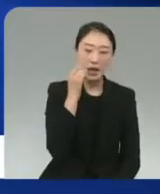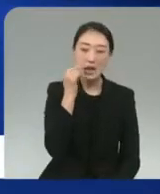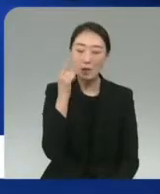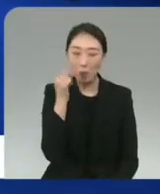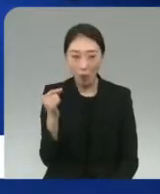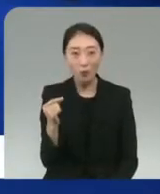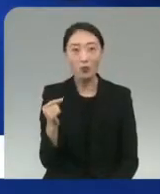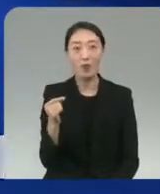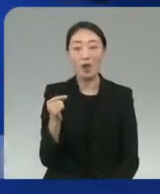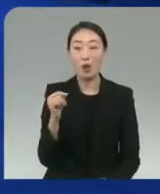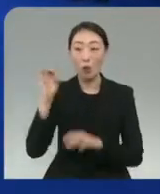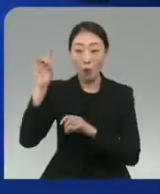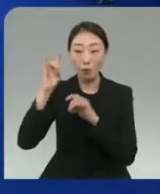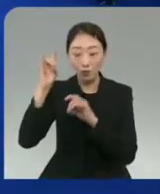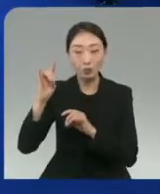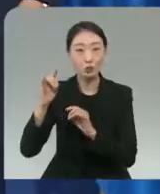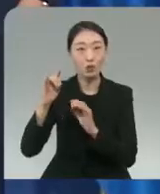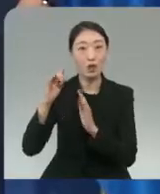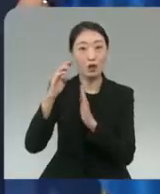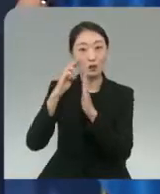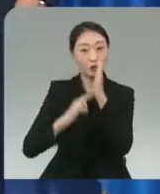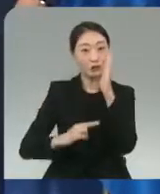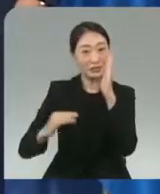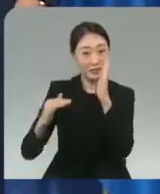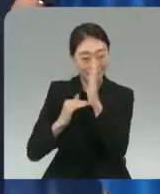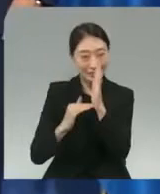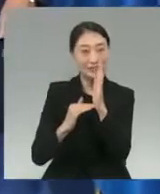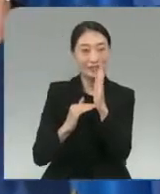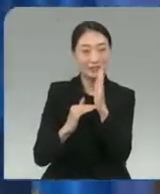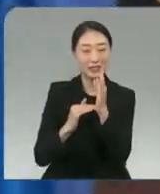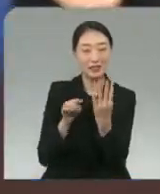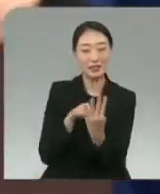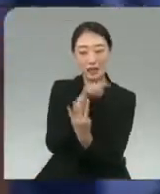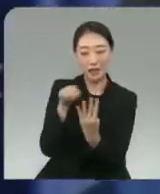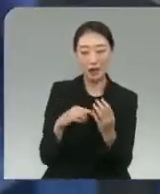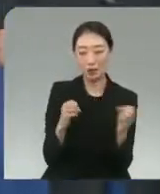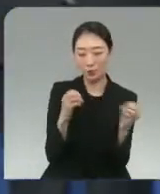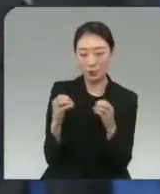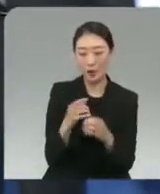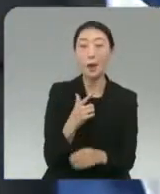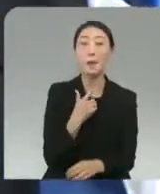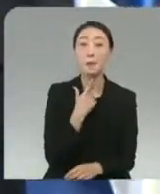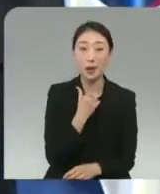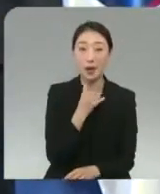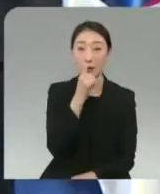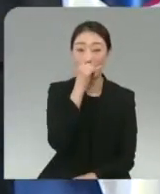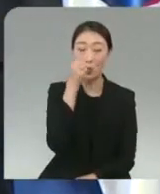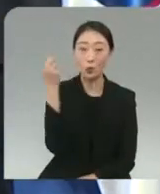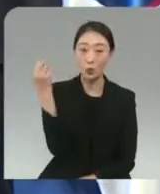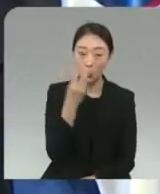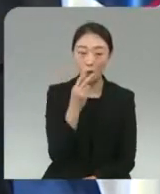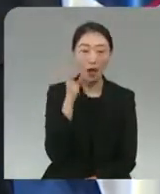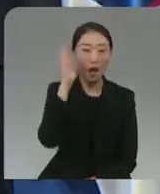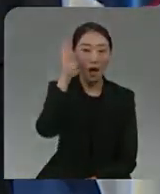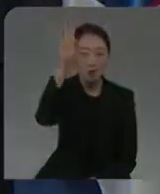странами исключительно важно при реагировании на региональные и глобальные проблемы